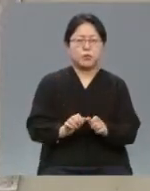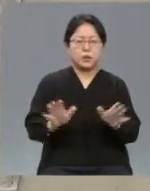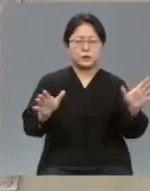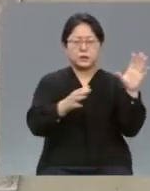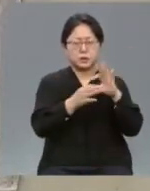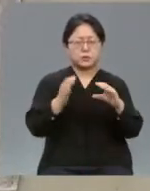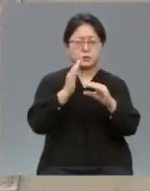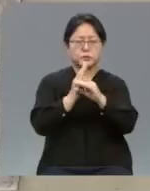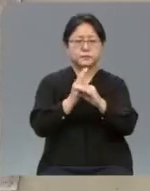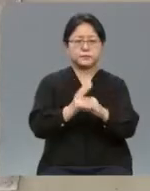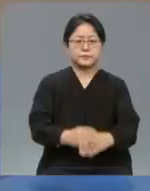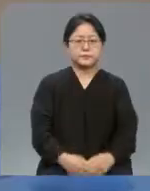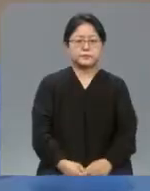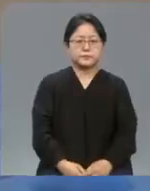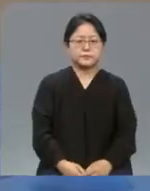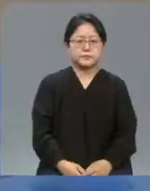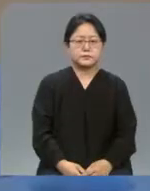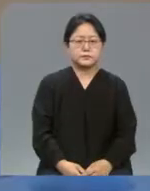계속되고 있습니다